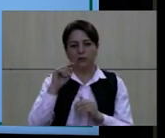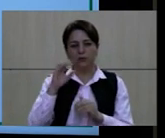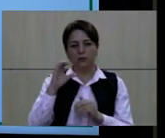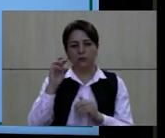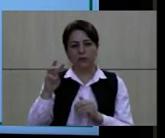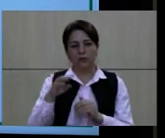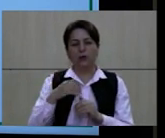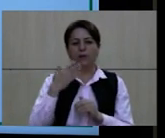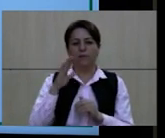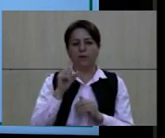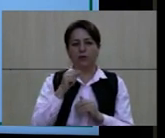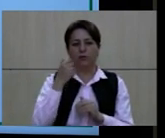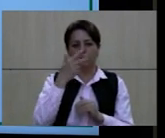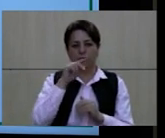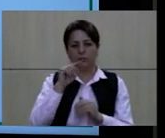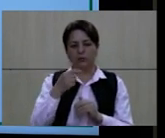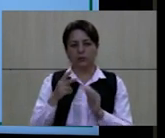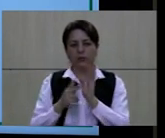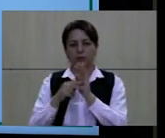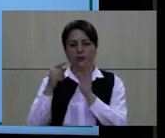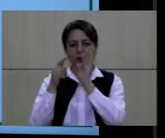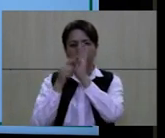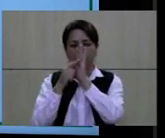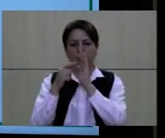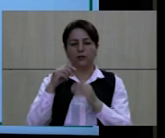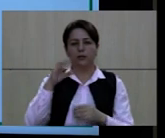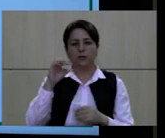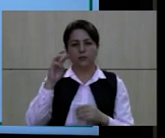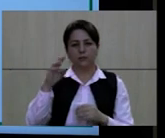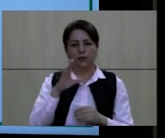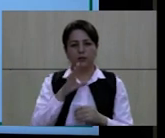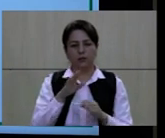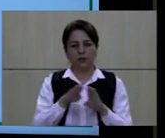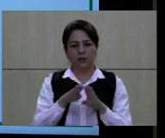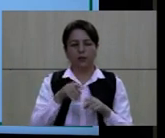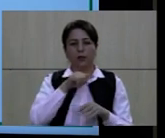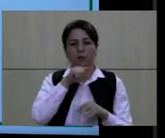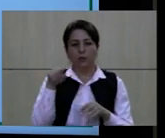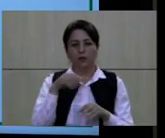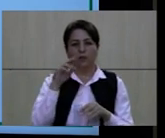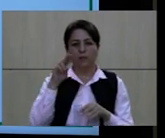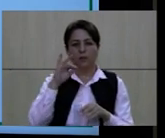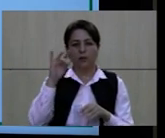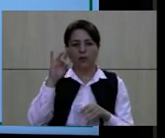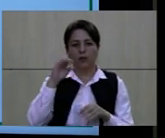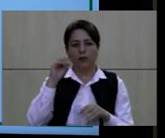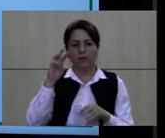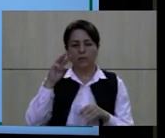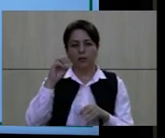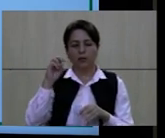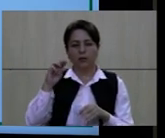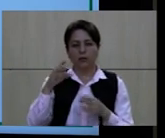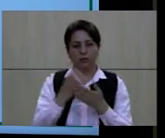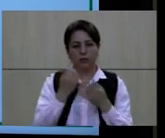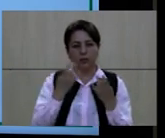va 3.8 dan 7 sm ga teng. Uning perimetrini toping. Qisqa